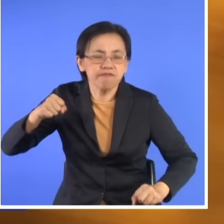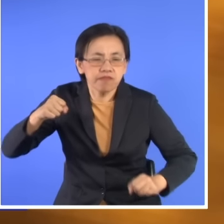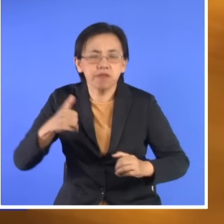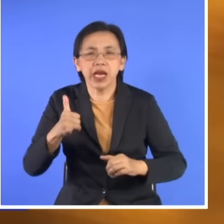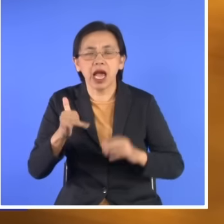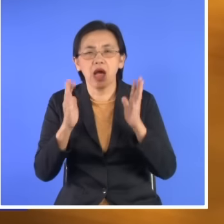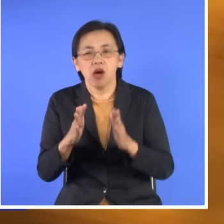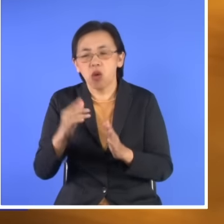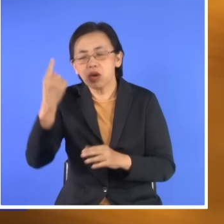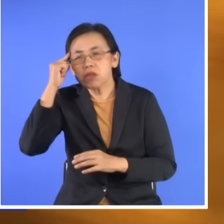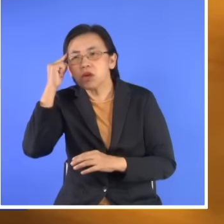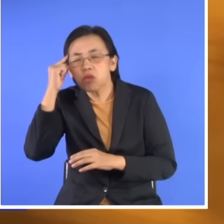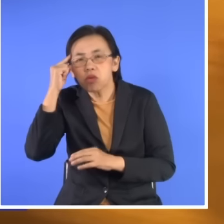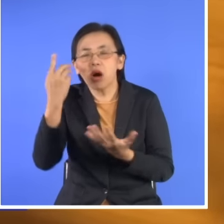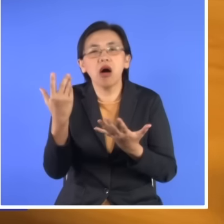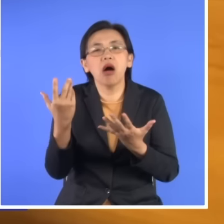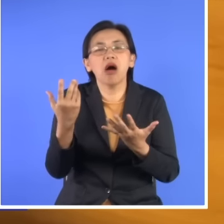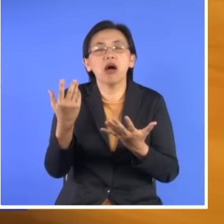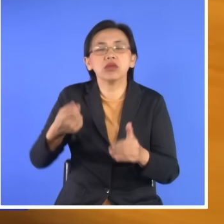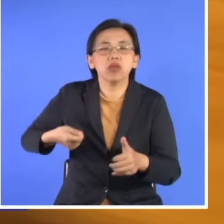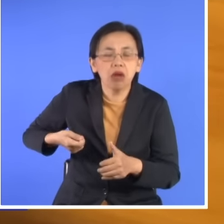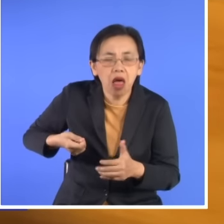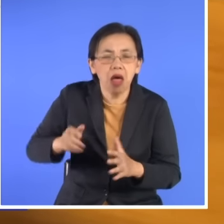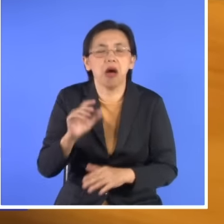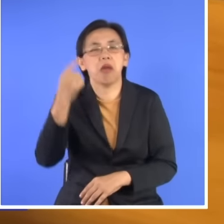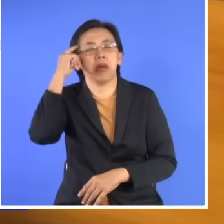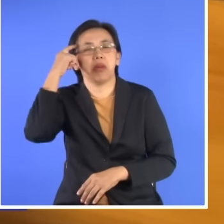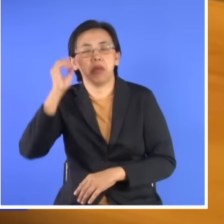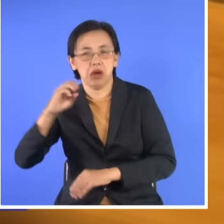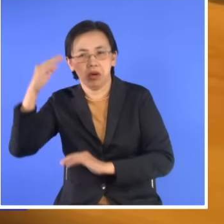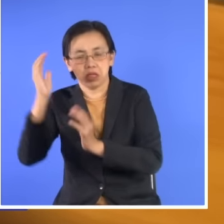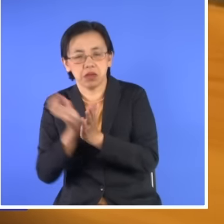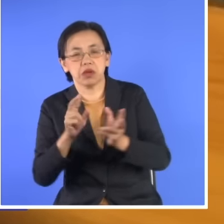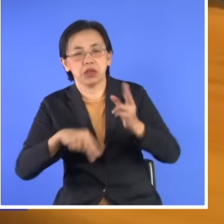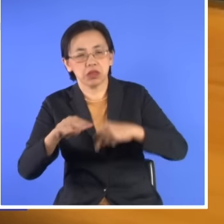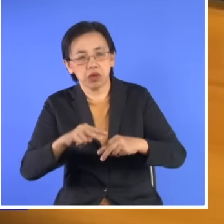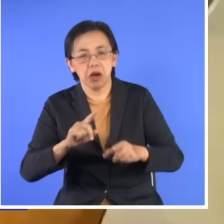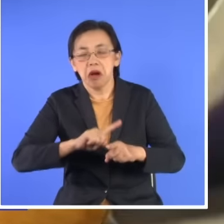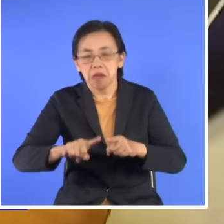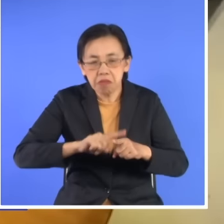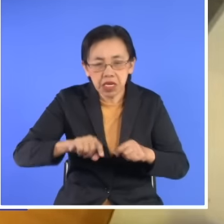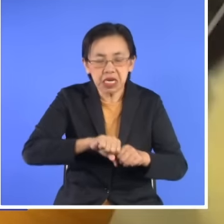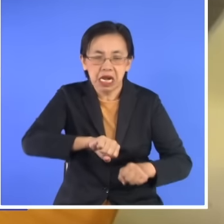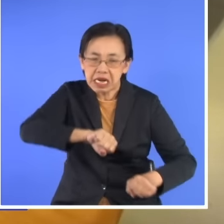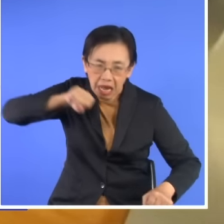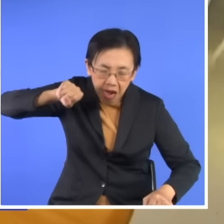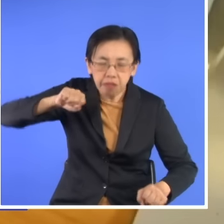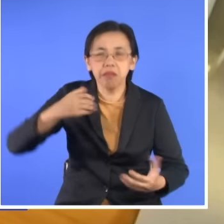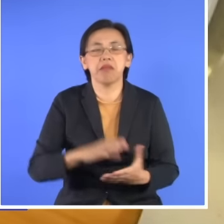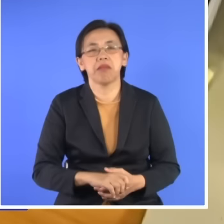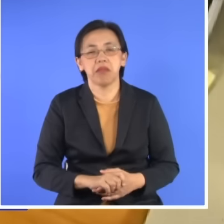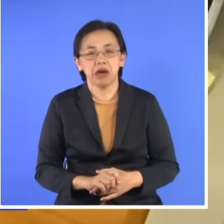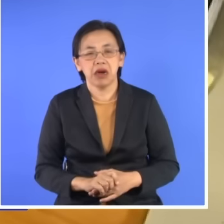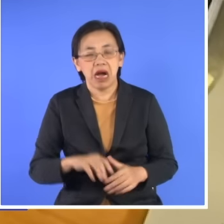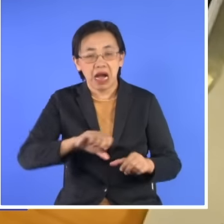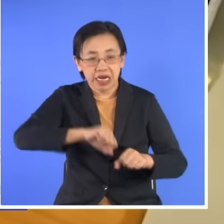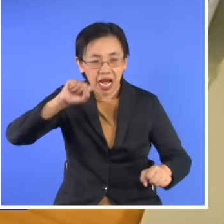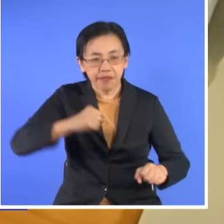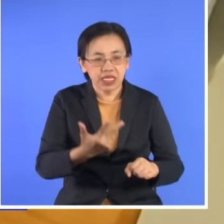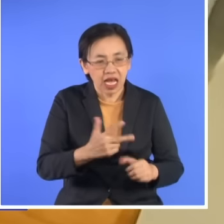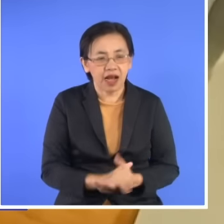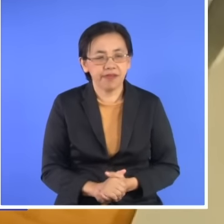ลูกหลงหรือถูกทำร้ายเก็เลยแจ้งตำรวจไปตรวจสอบไปตรวจสอบปั๊บเนี่ยเห็นมั้ยมีดดาบยาวเนี่ยแะ 3เล่มสนับ